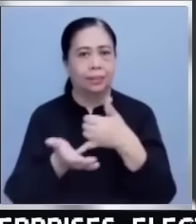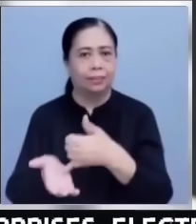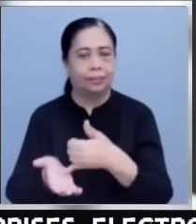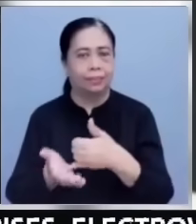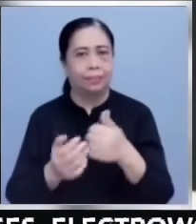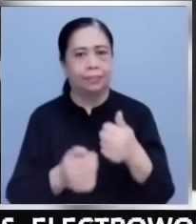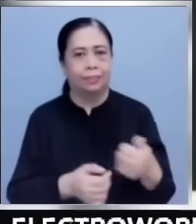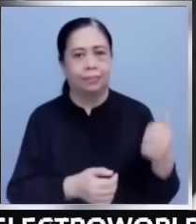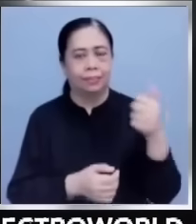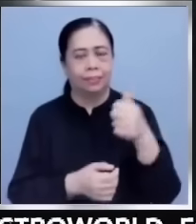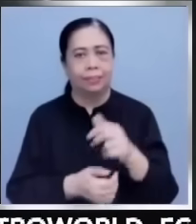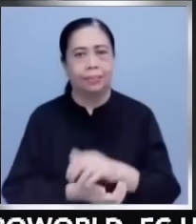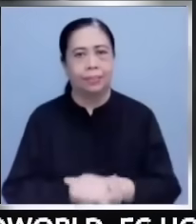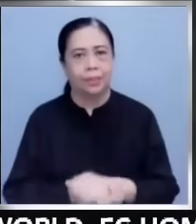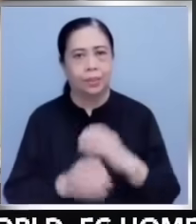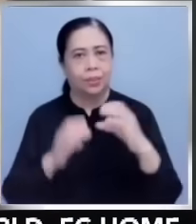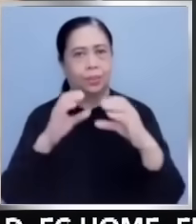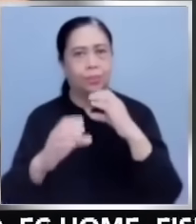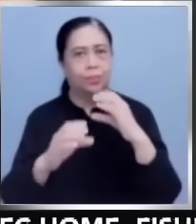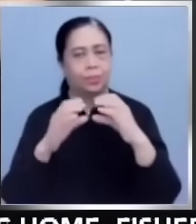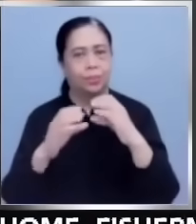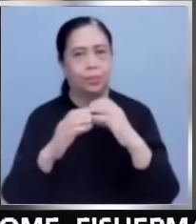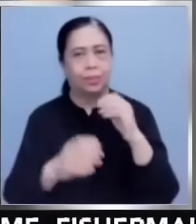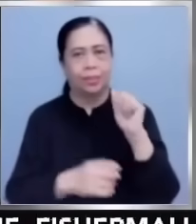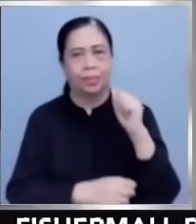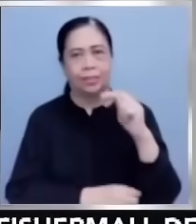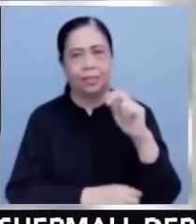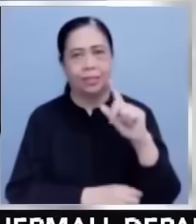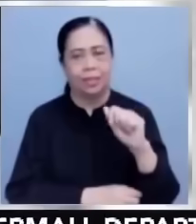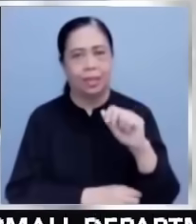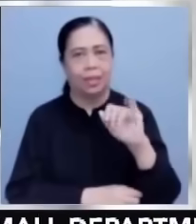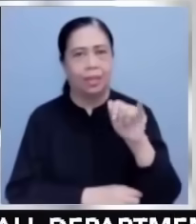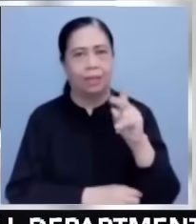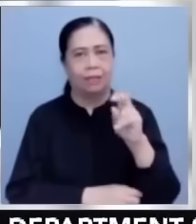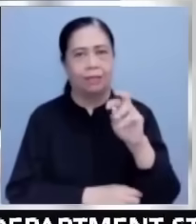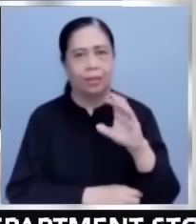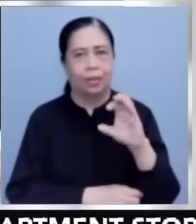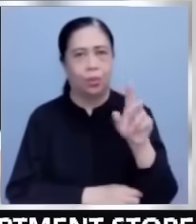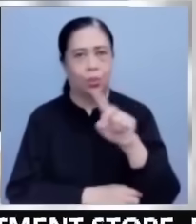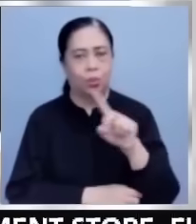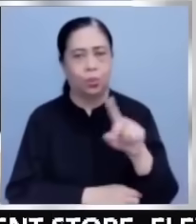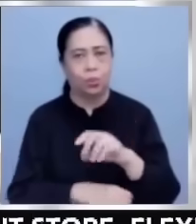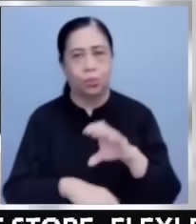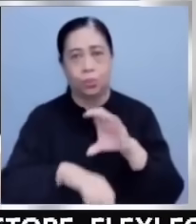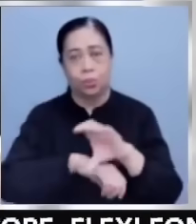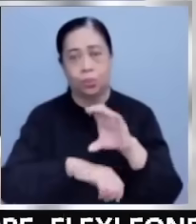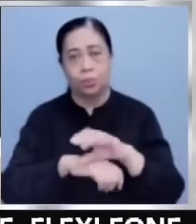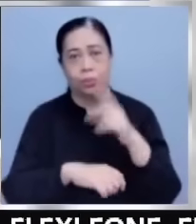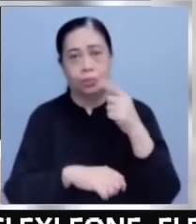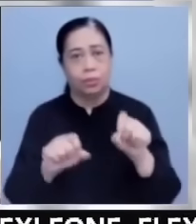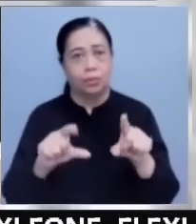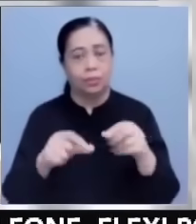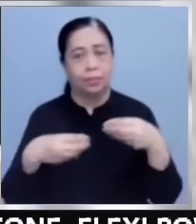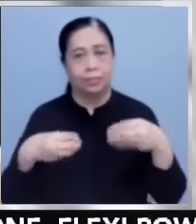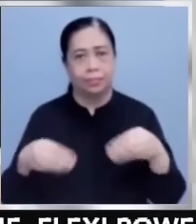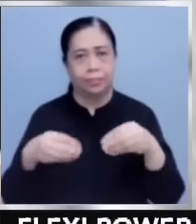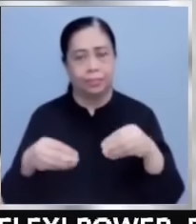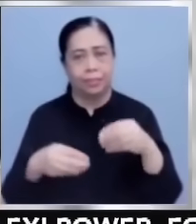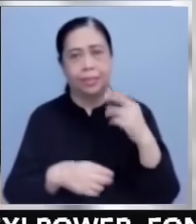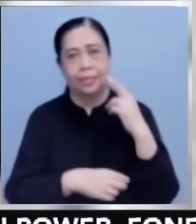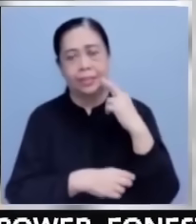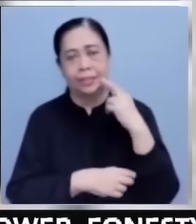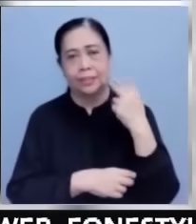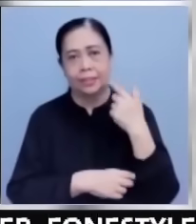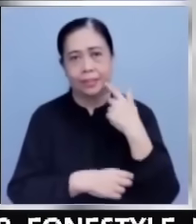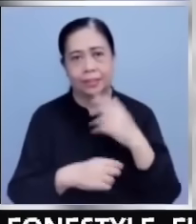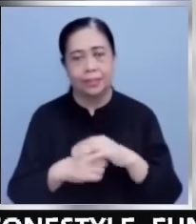Corporate Affairs and Communications Angela Javier Cruz, GMA Consultant for Sales and Marketing Riza Garduque,